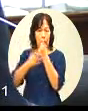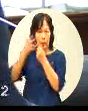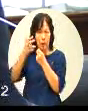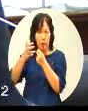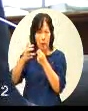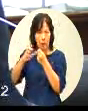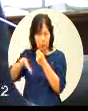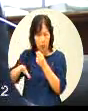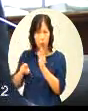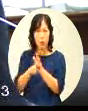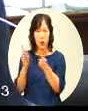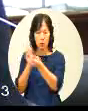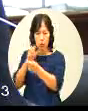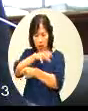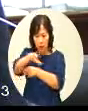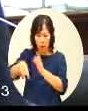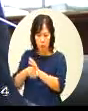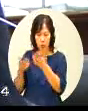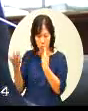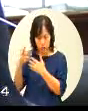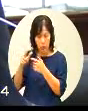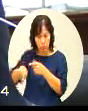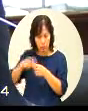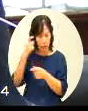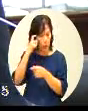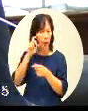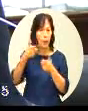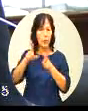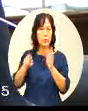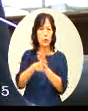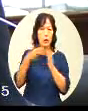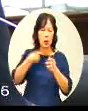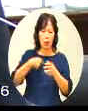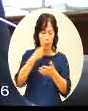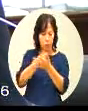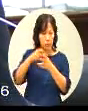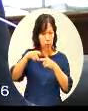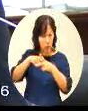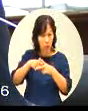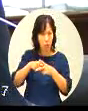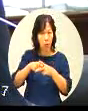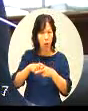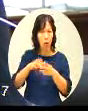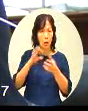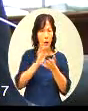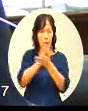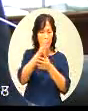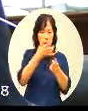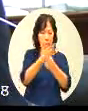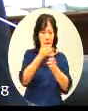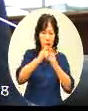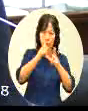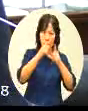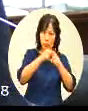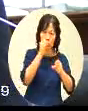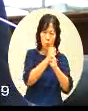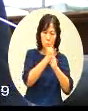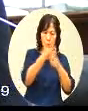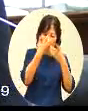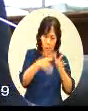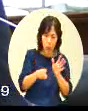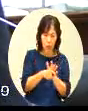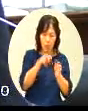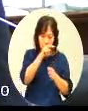对环境去跟他清楚这个概念而已，而是我做这个志工能让跟这个社区做更多是我们看不到的效